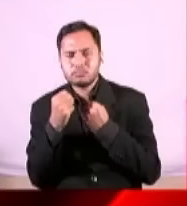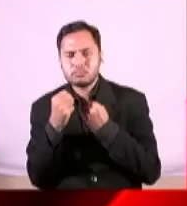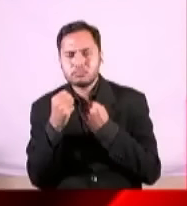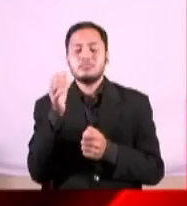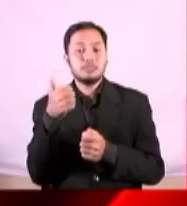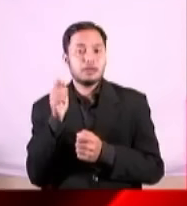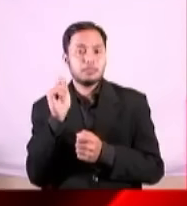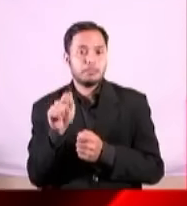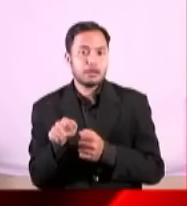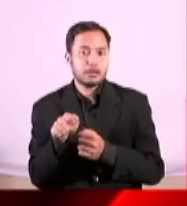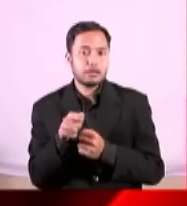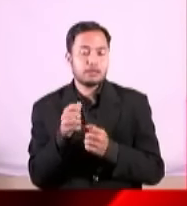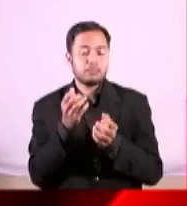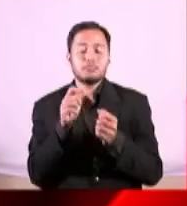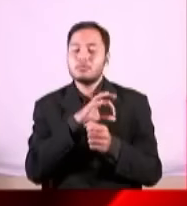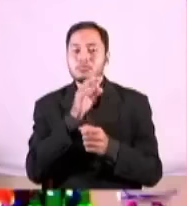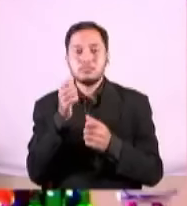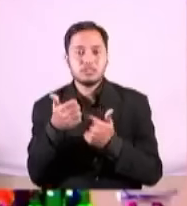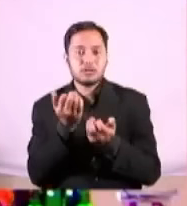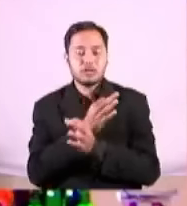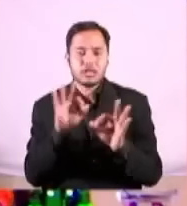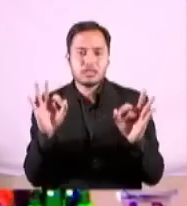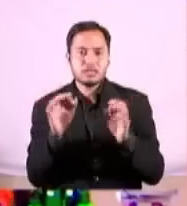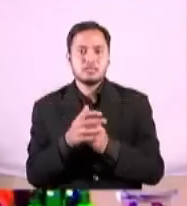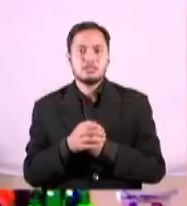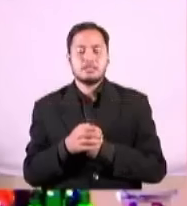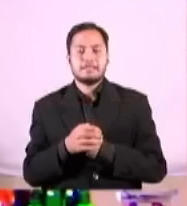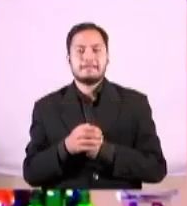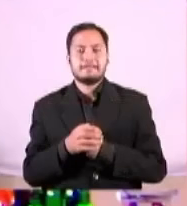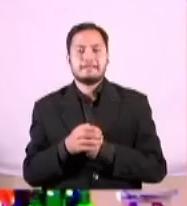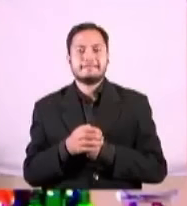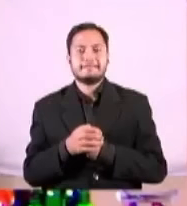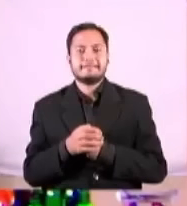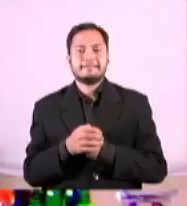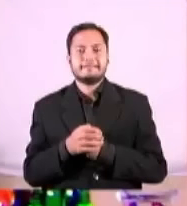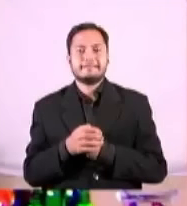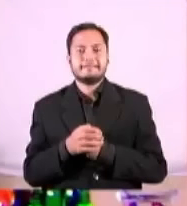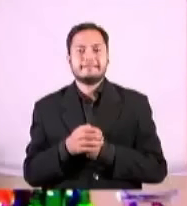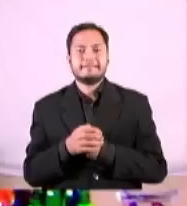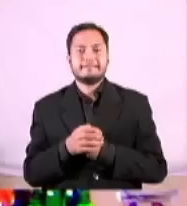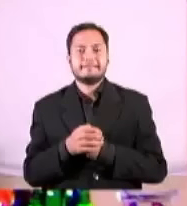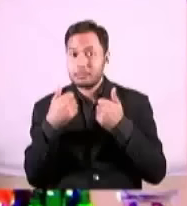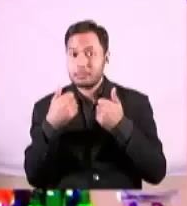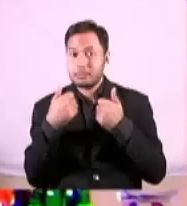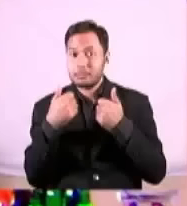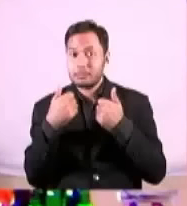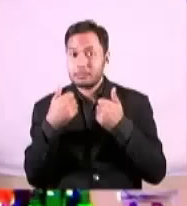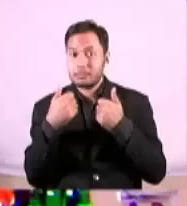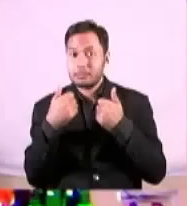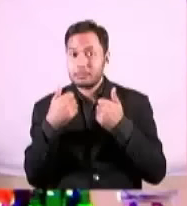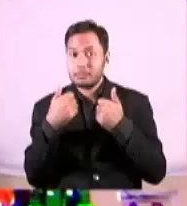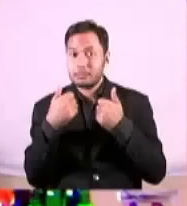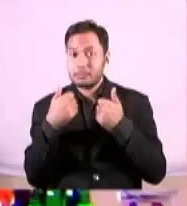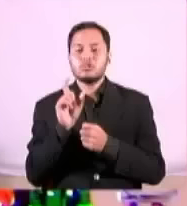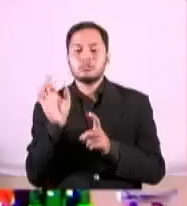gratis alangkah lebih baiknya men kami uang-uang seperti itu dipakai untuk kebutuhan masyarakat Kenapa Pak Kenapa